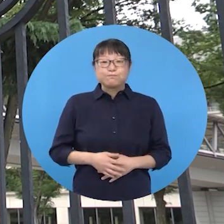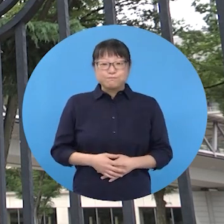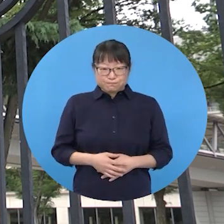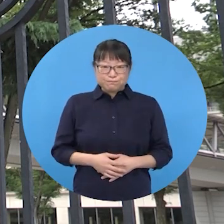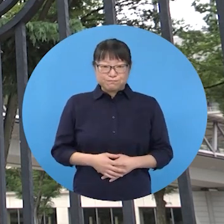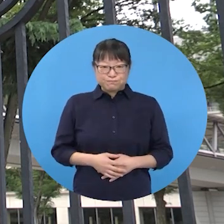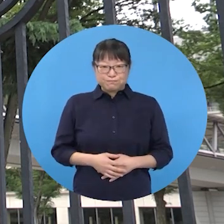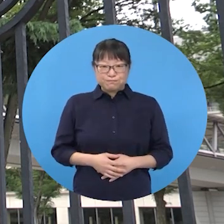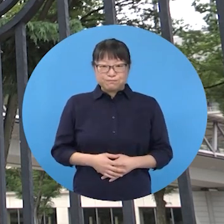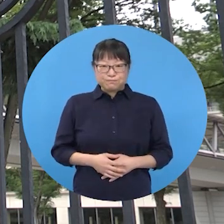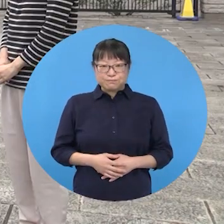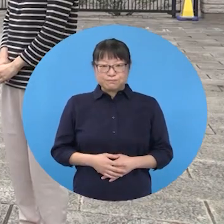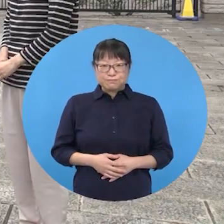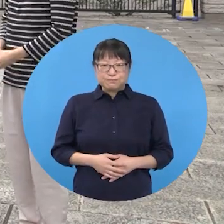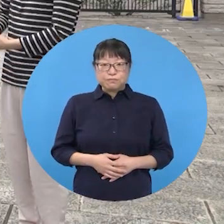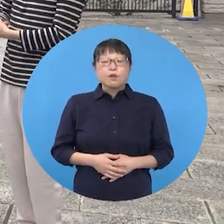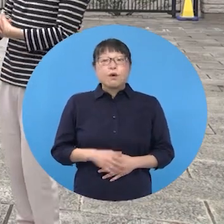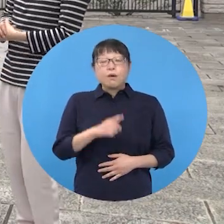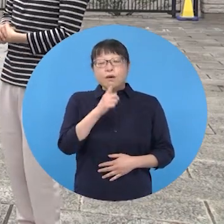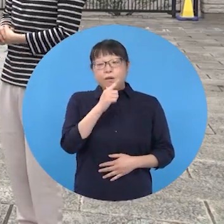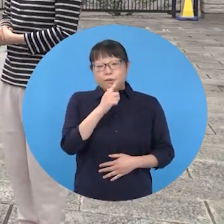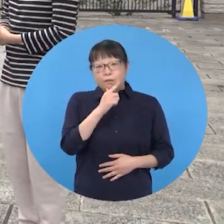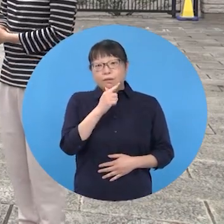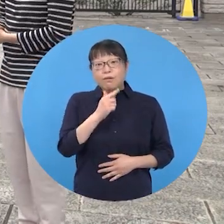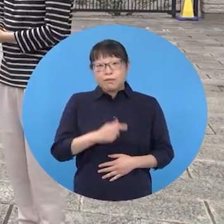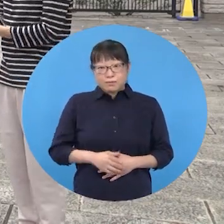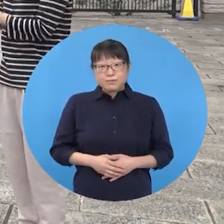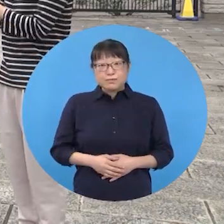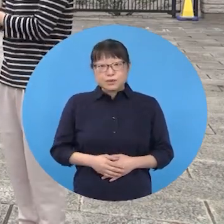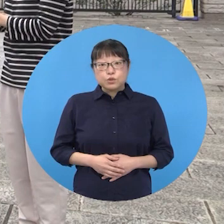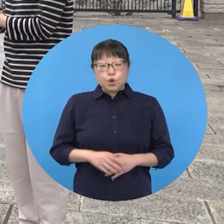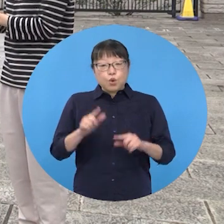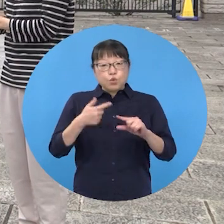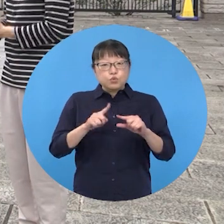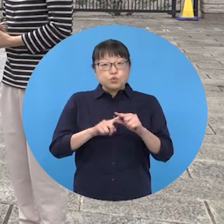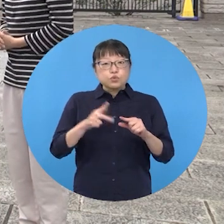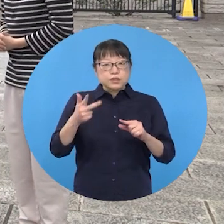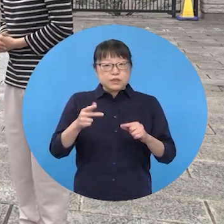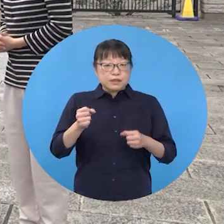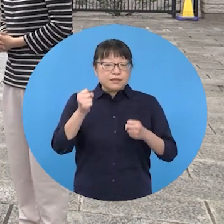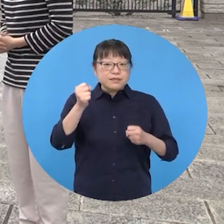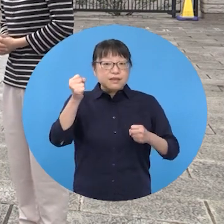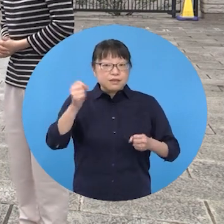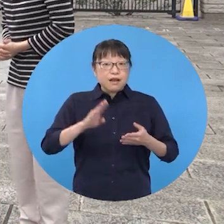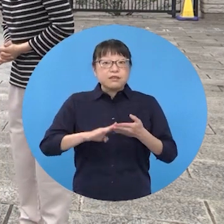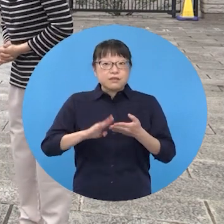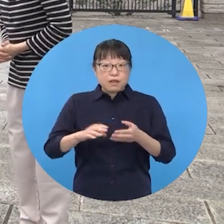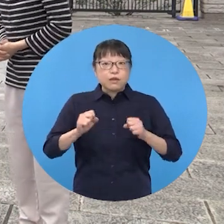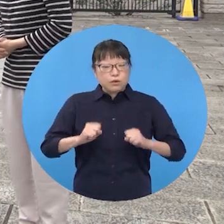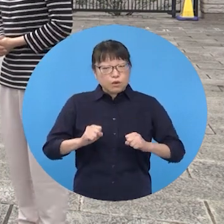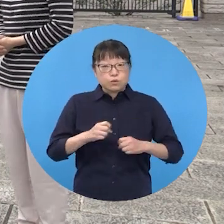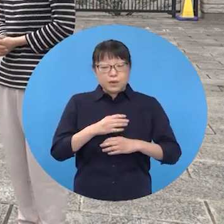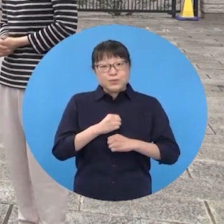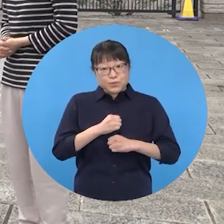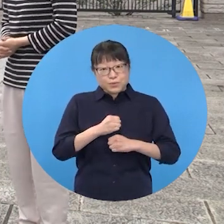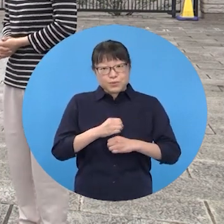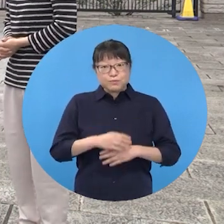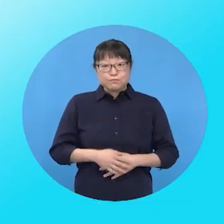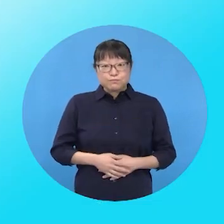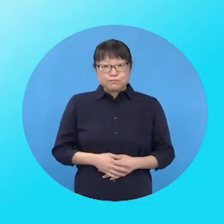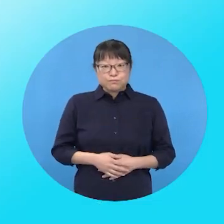会場にもなっています。 あ、そうなんですね。この府中市の聖火リレーというのはいつ頃行われるんでしょう